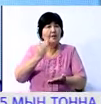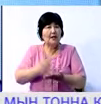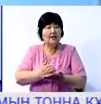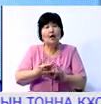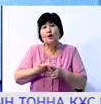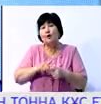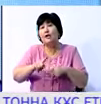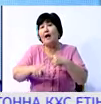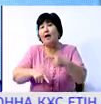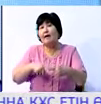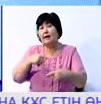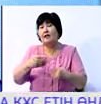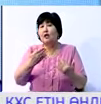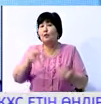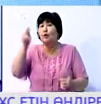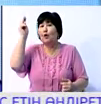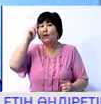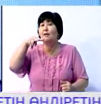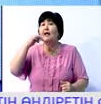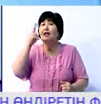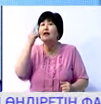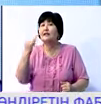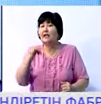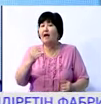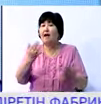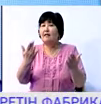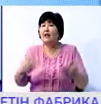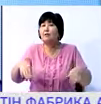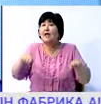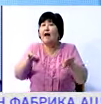Сондықтан ары қарай да бұл білім лицейі осы талаптарға сай